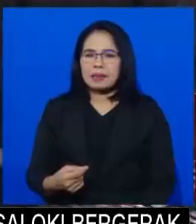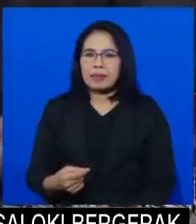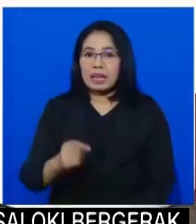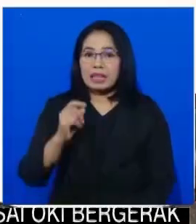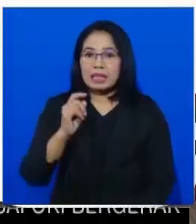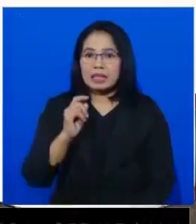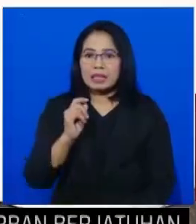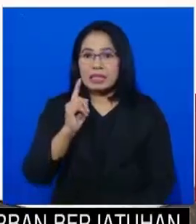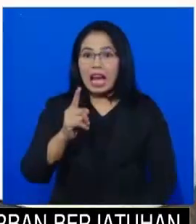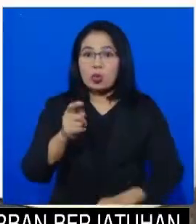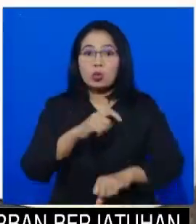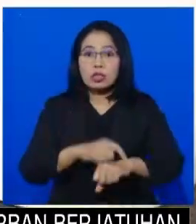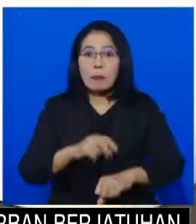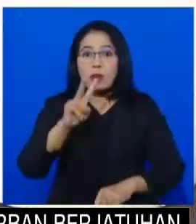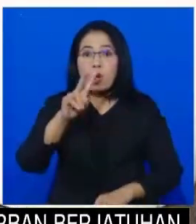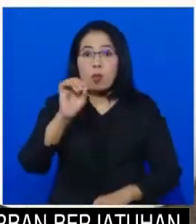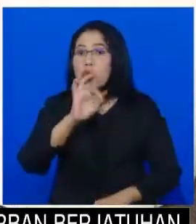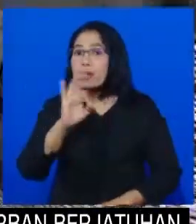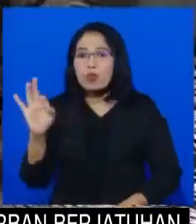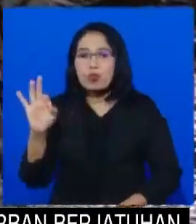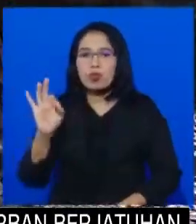Sejam 20.000.